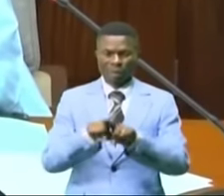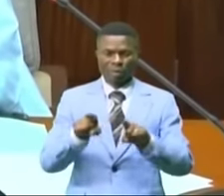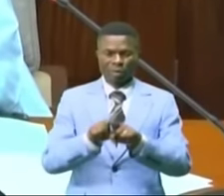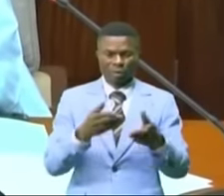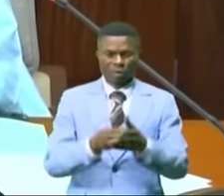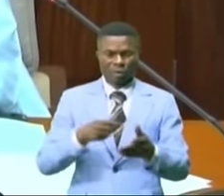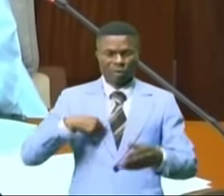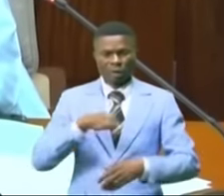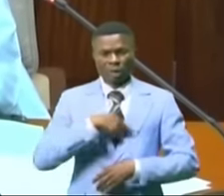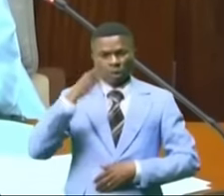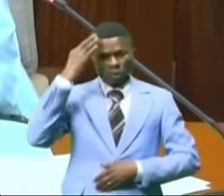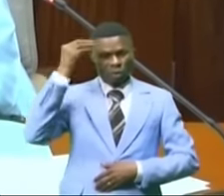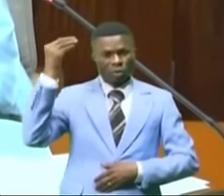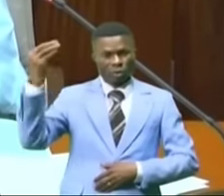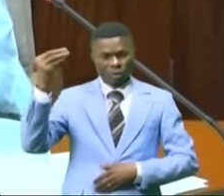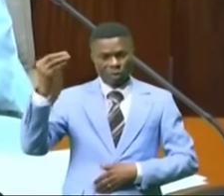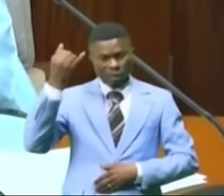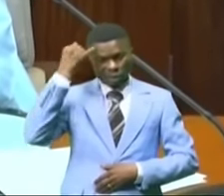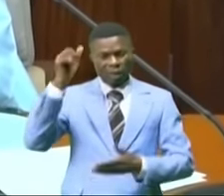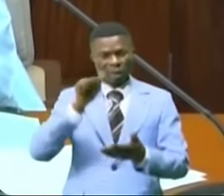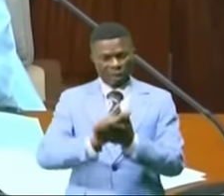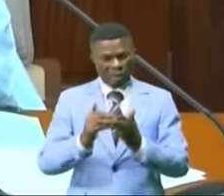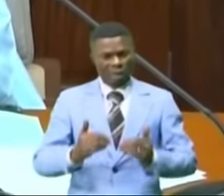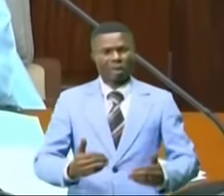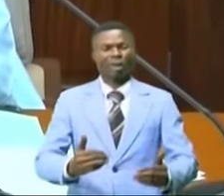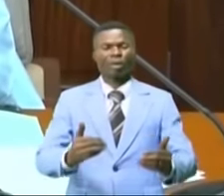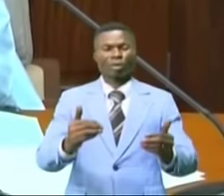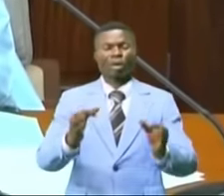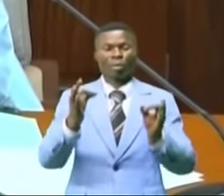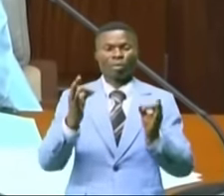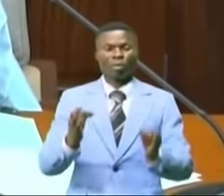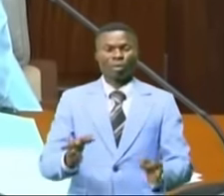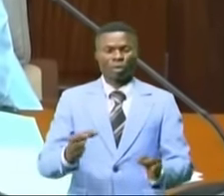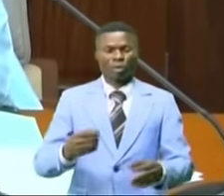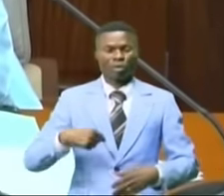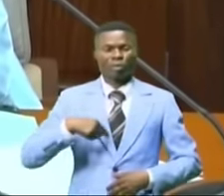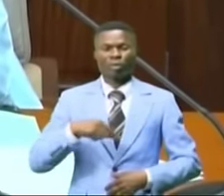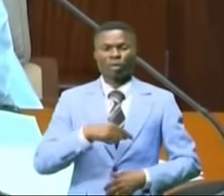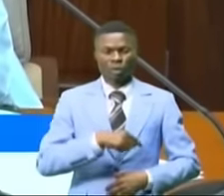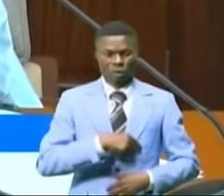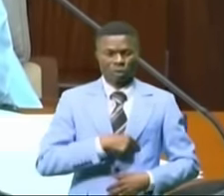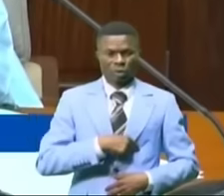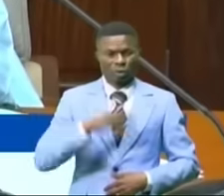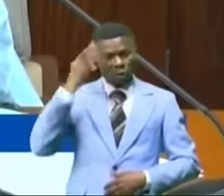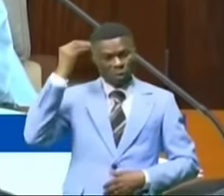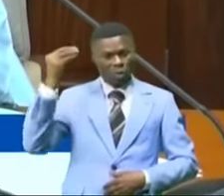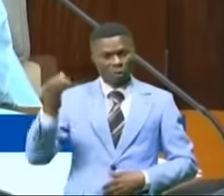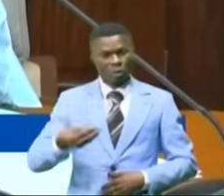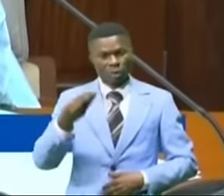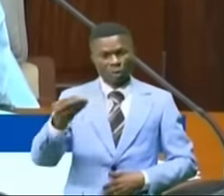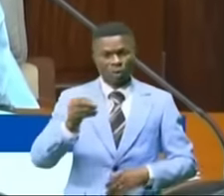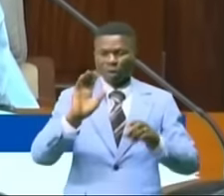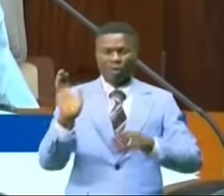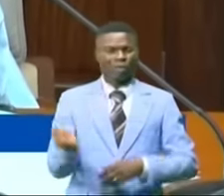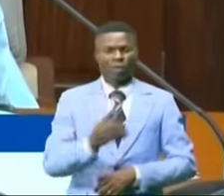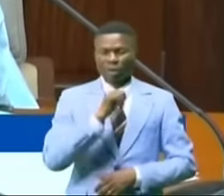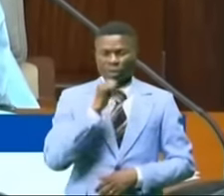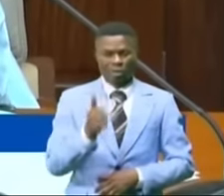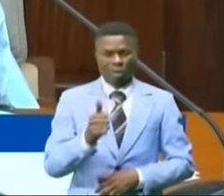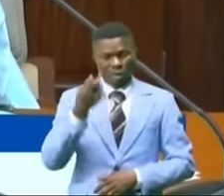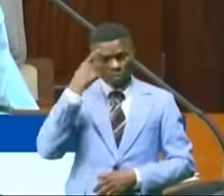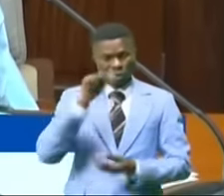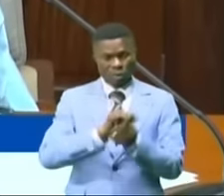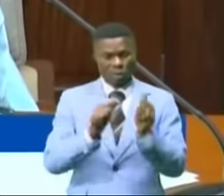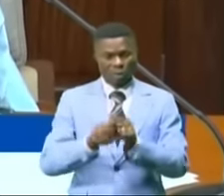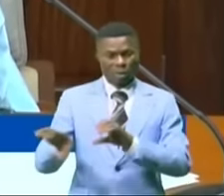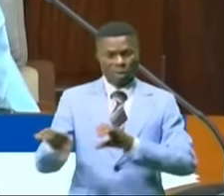Nous espérons que ces tendances vont continuer. Mais nous ne portons pas cet espoir dans le vide. En ce qui concerne